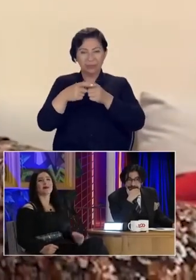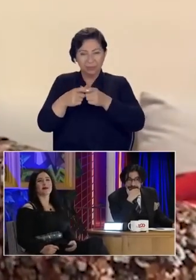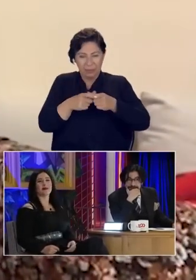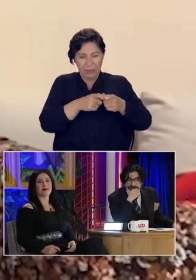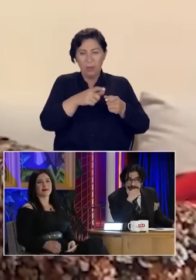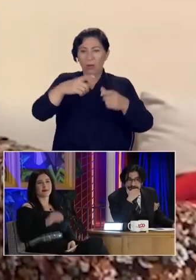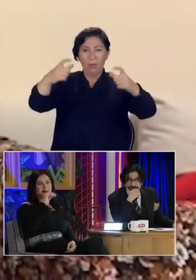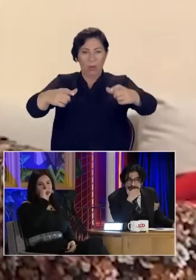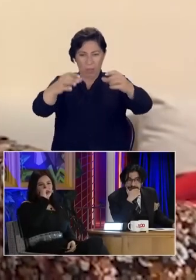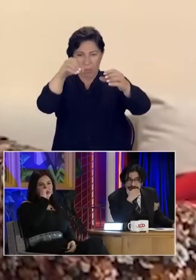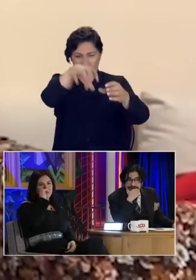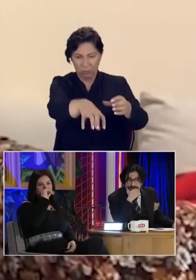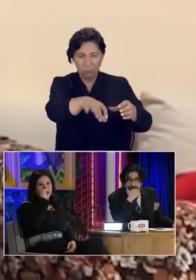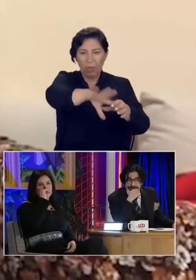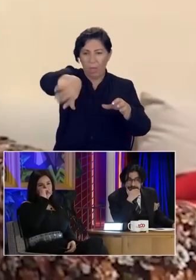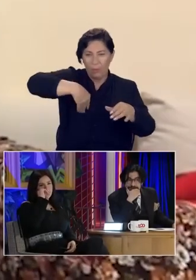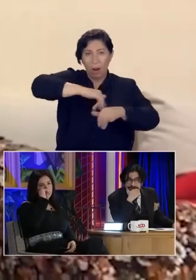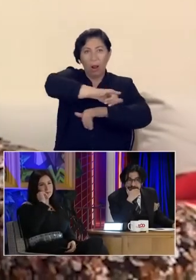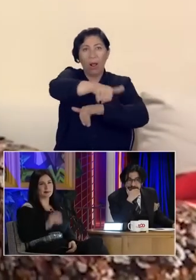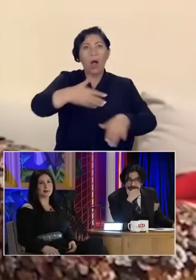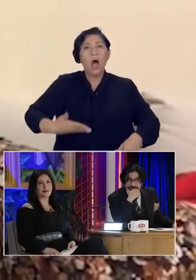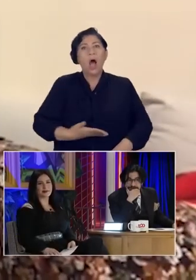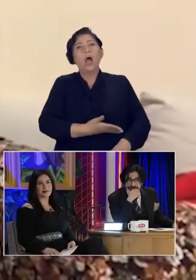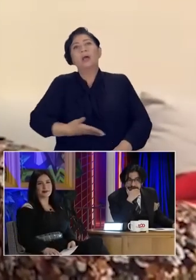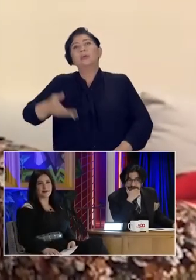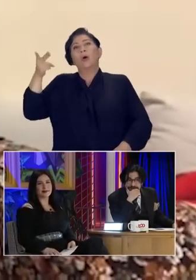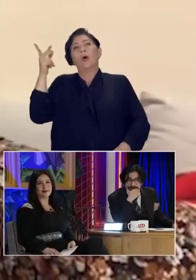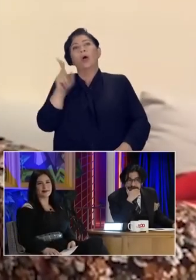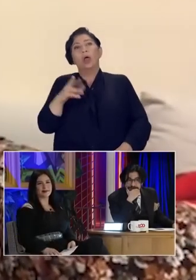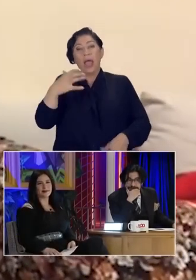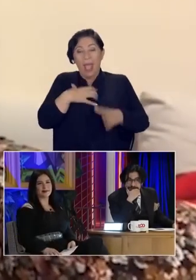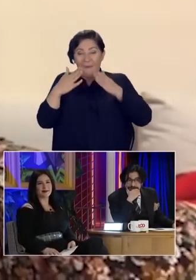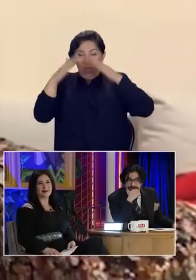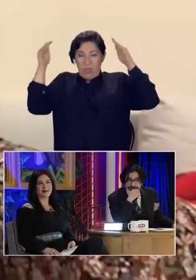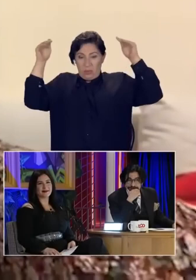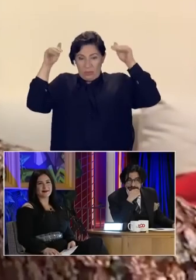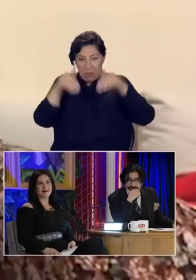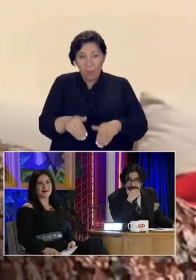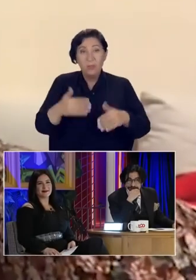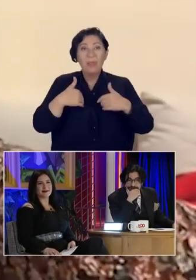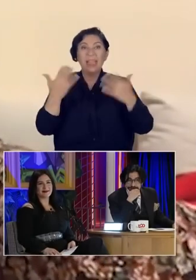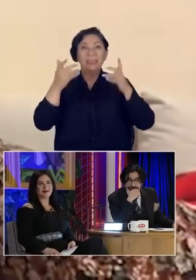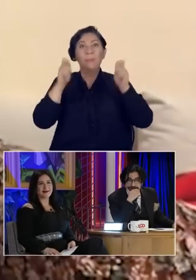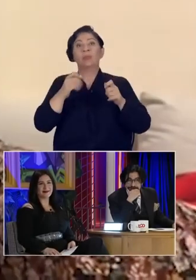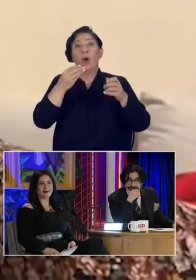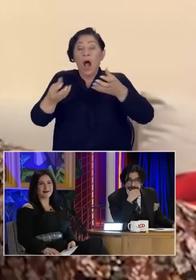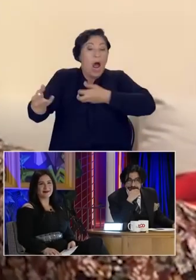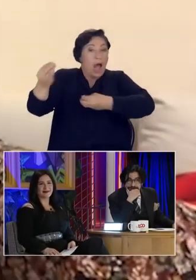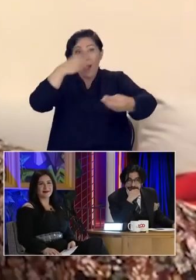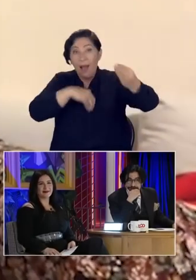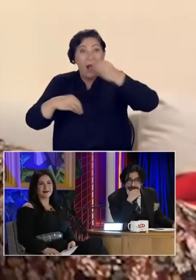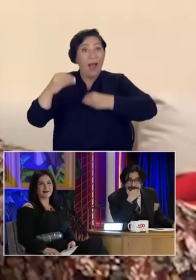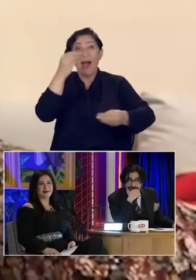paylaştım. Açlıktan elmişim eve nasıl çamdımı attım ben bile bilmiyorum. İçimde o taktığım